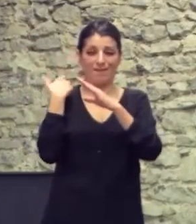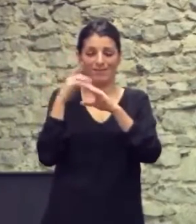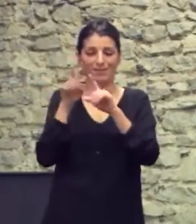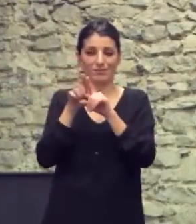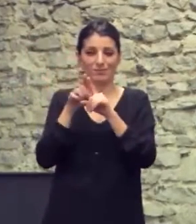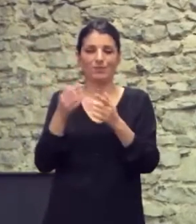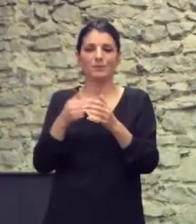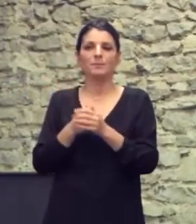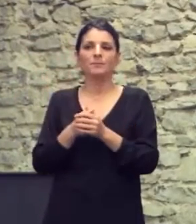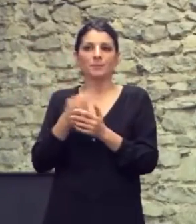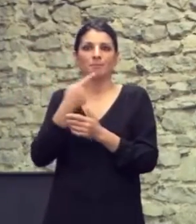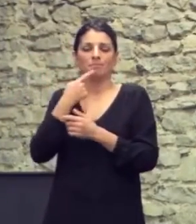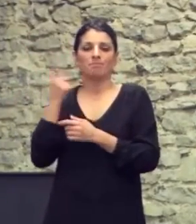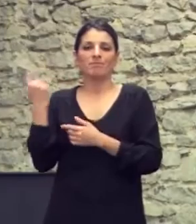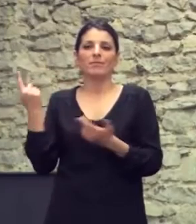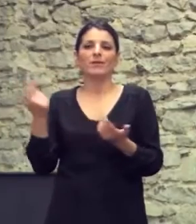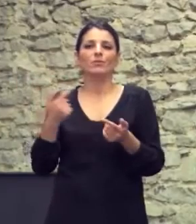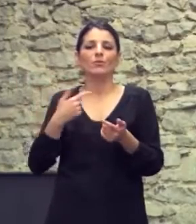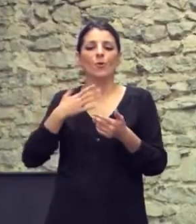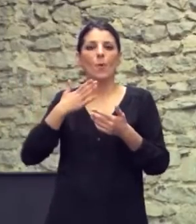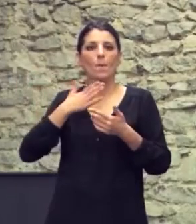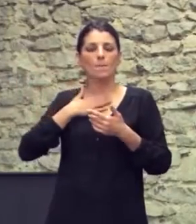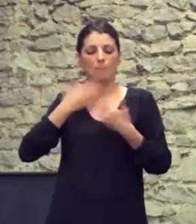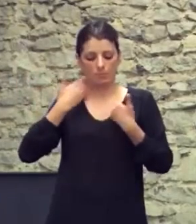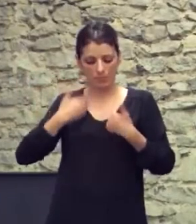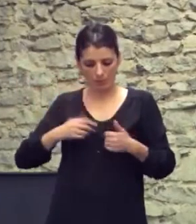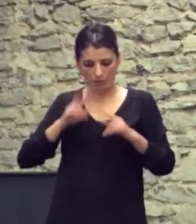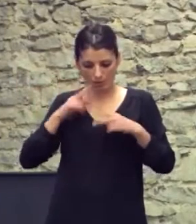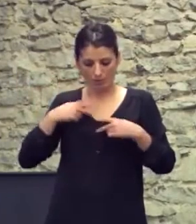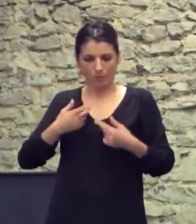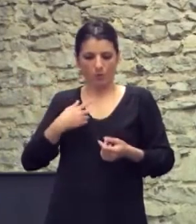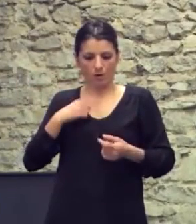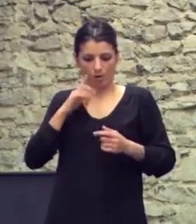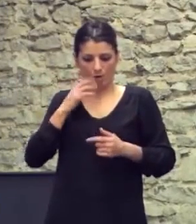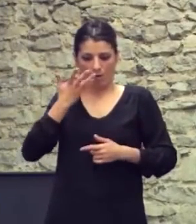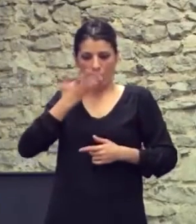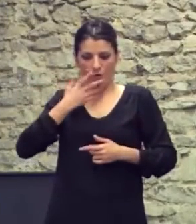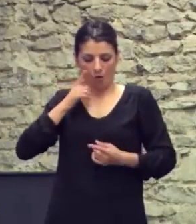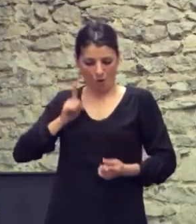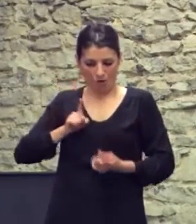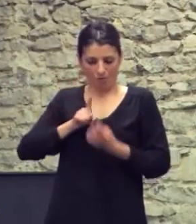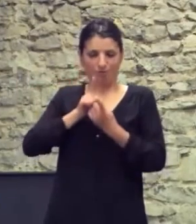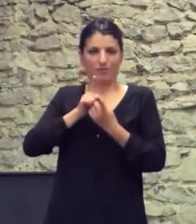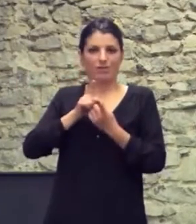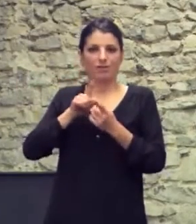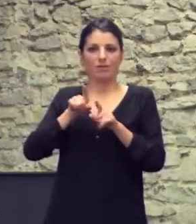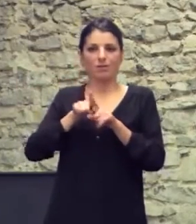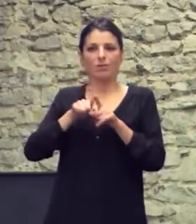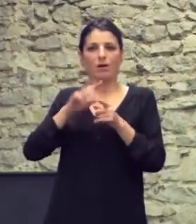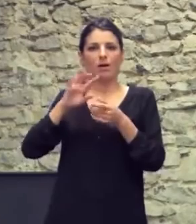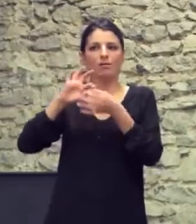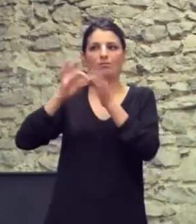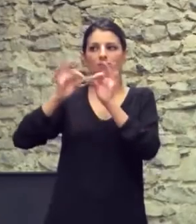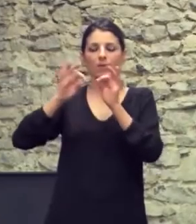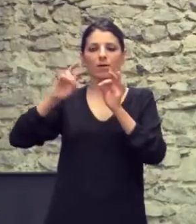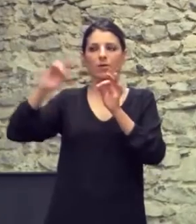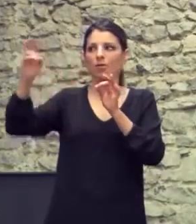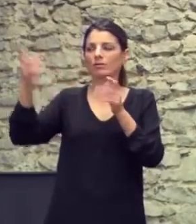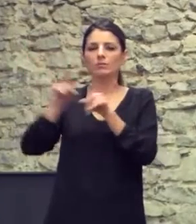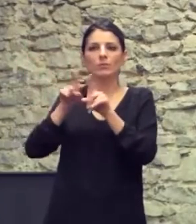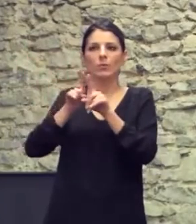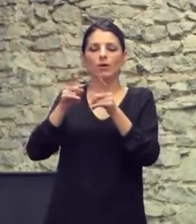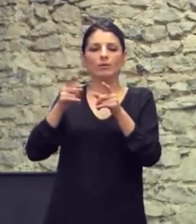bueno, nire gorputza berrezagutu nuen, nire lagunekin beste harreman batzuk eraikin dituenean, aizpatasuna,